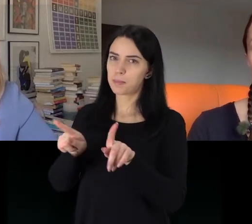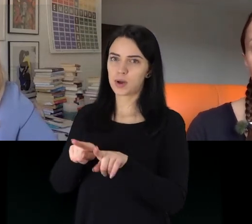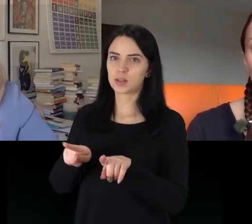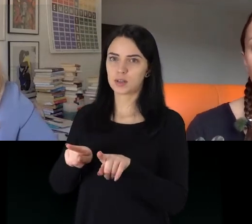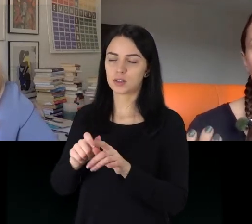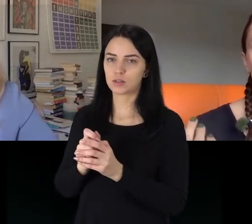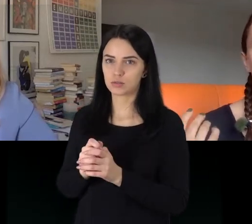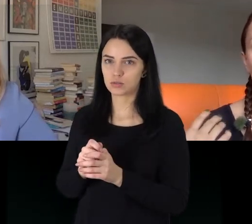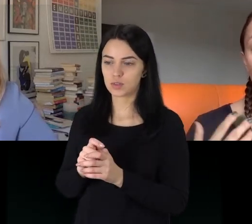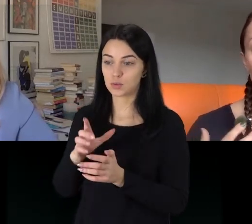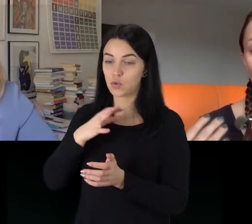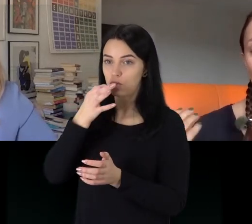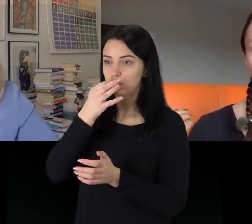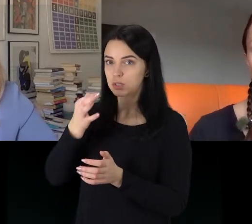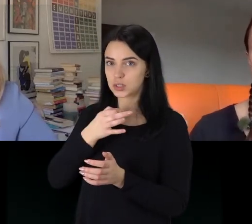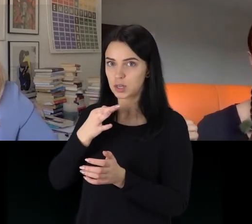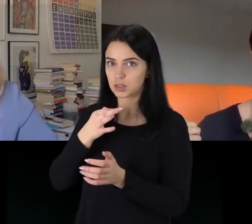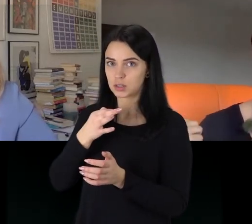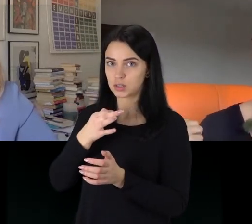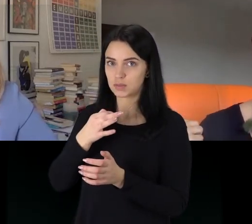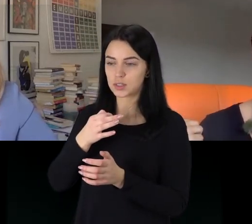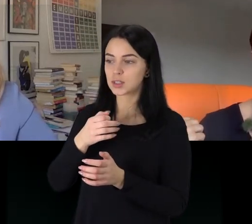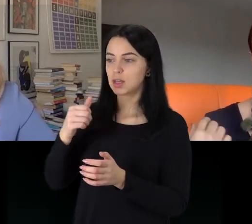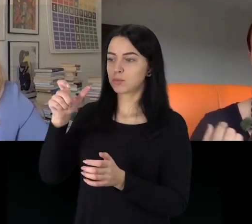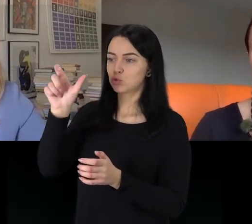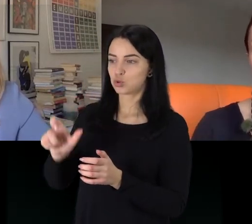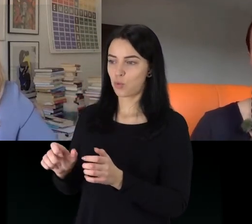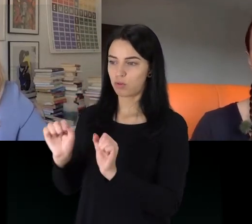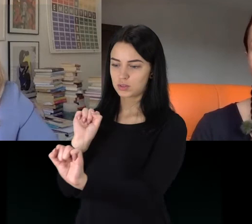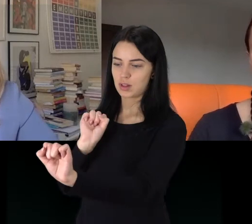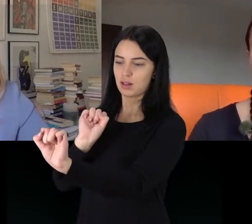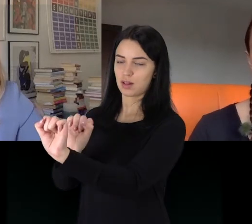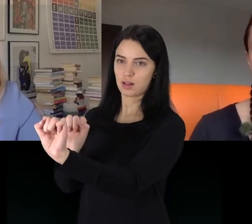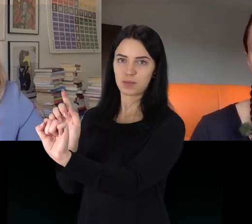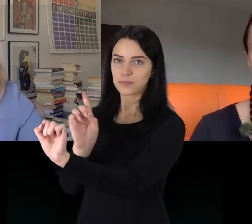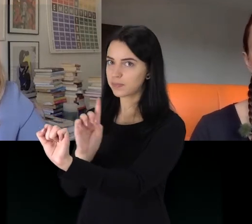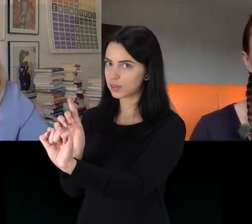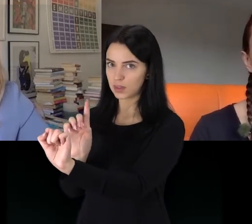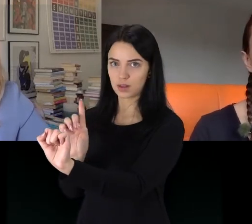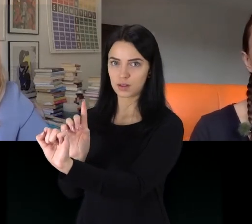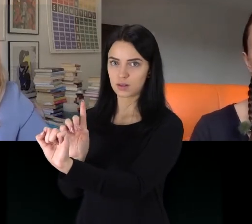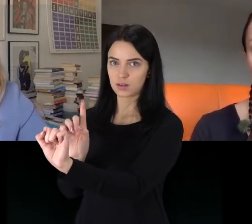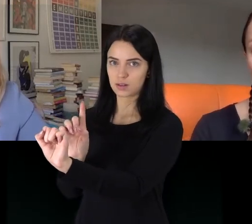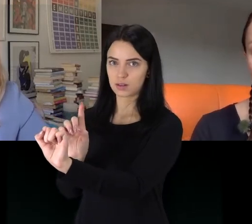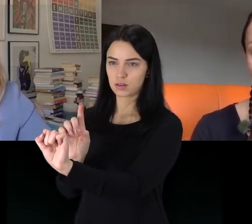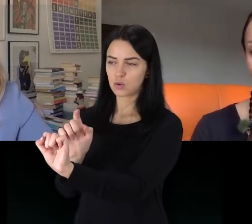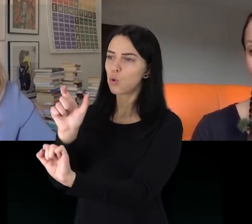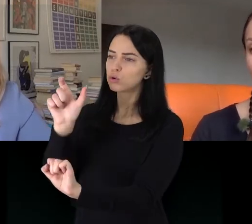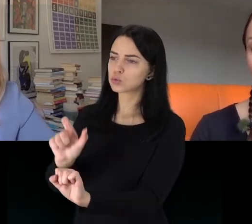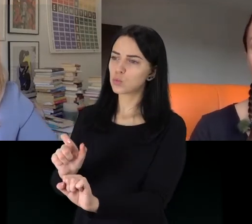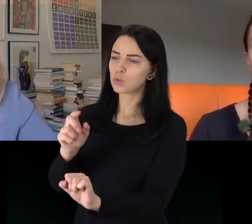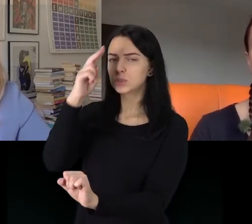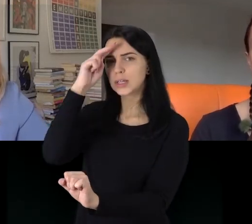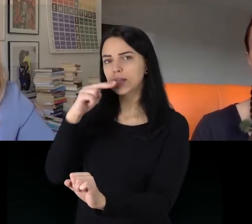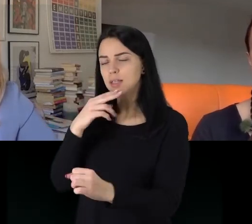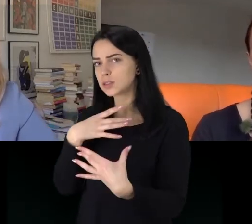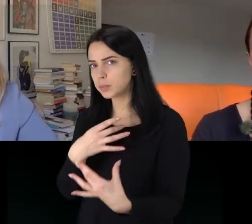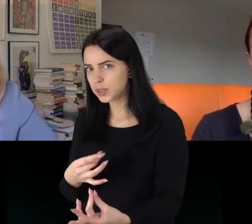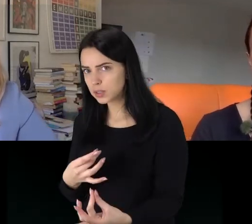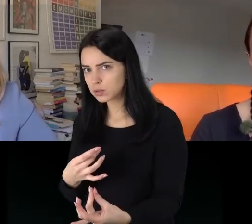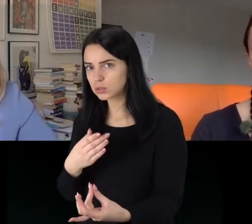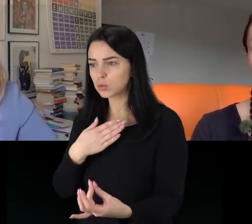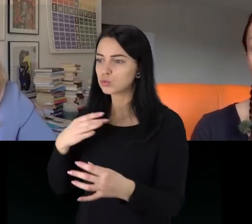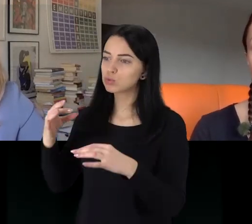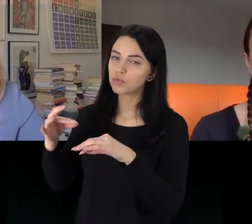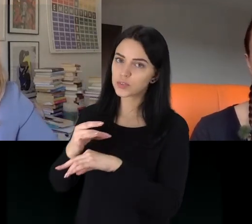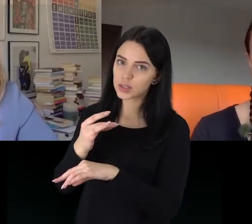kaip jūs sakot, neprieit prie žmogaus iš nugaros, nesvarbu, kas tai bebūtų, ar tai būtų priklausomas tėtis, ar tai būtų mūsų